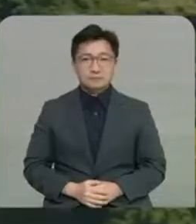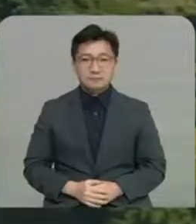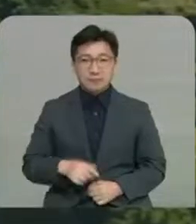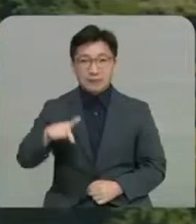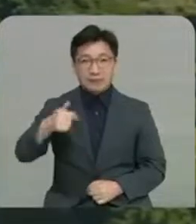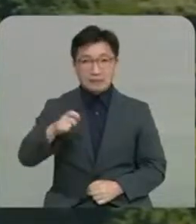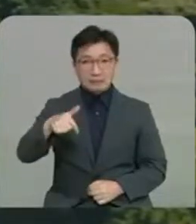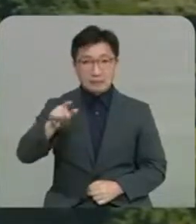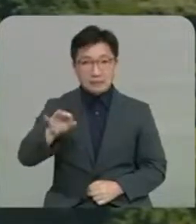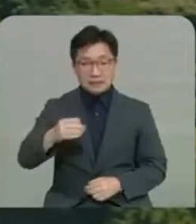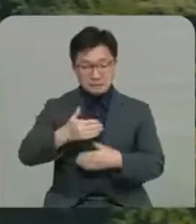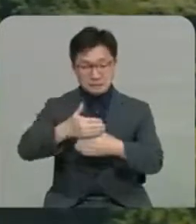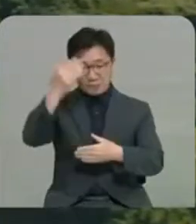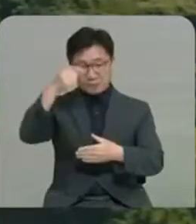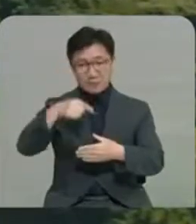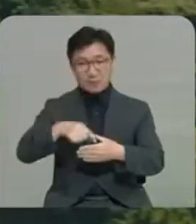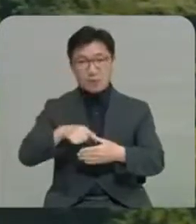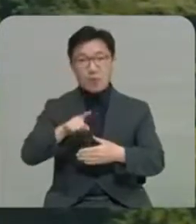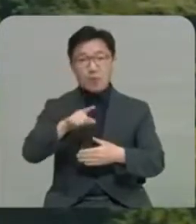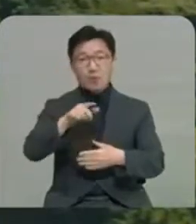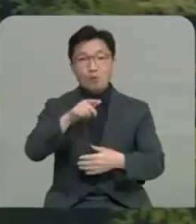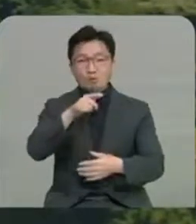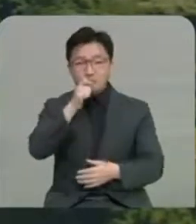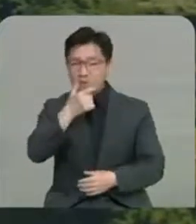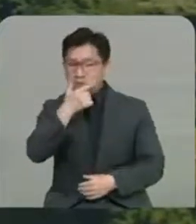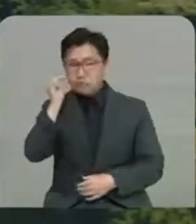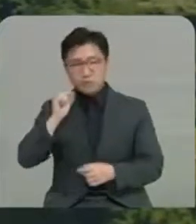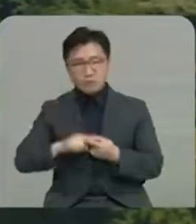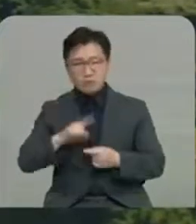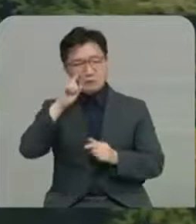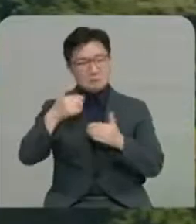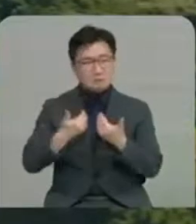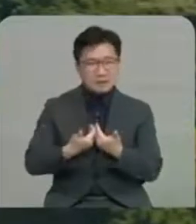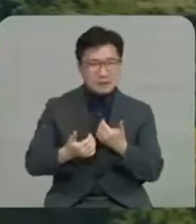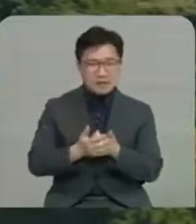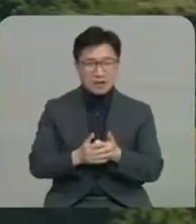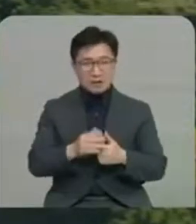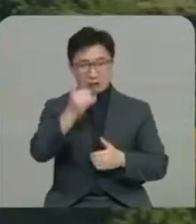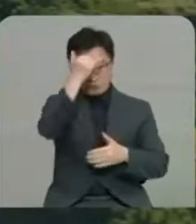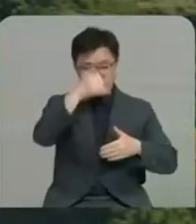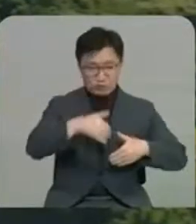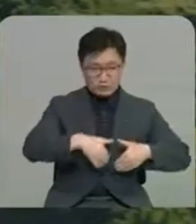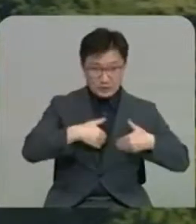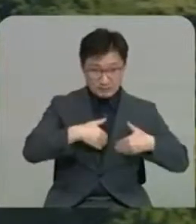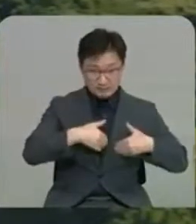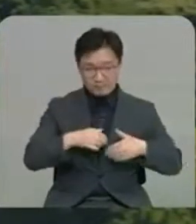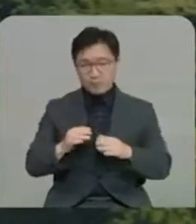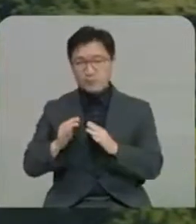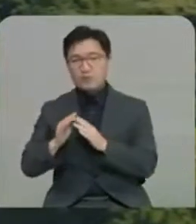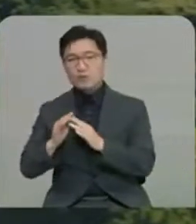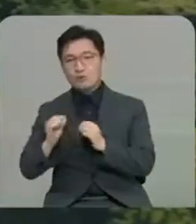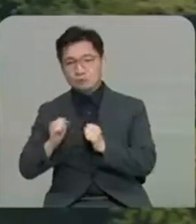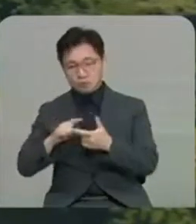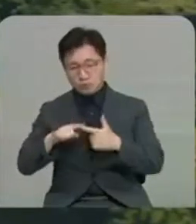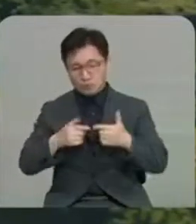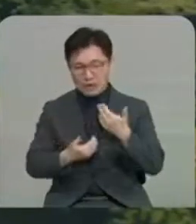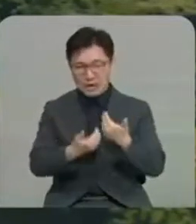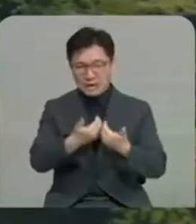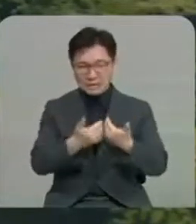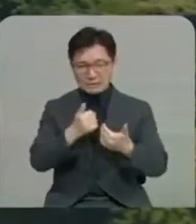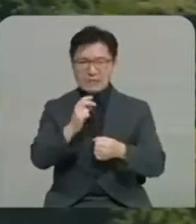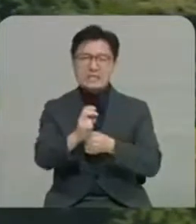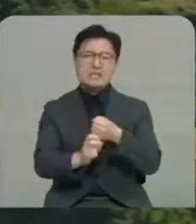금강하고 또 개방을 요구하는 충남과 물 부족을 이유로 반대하는 전북의 갈등 20년 넘게 이어지고 있는데요